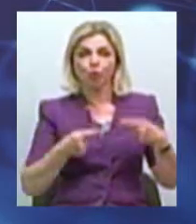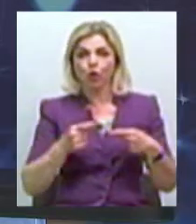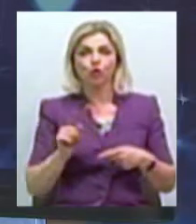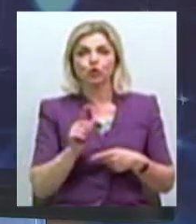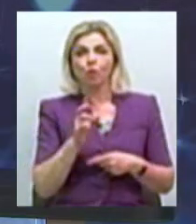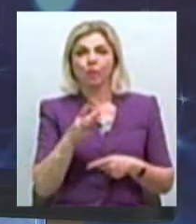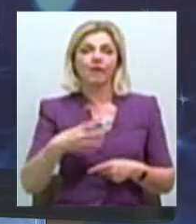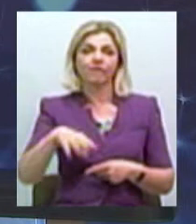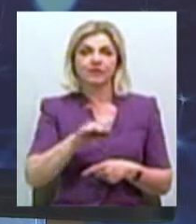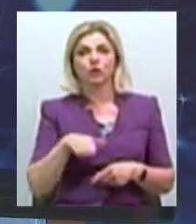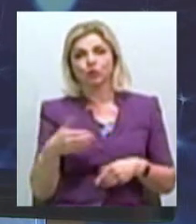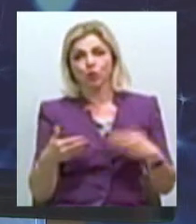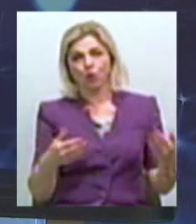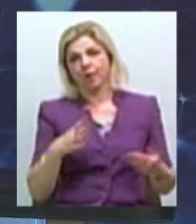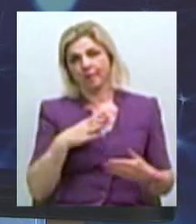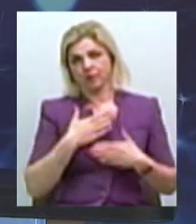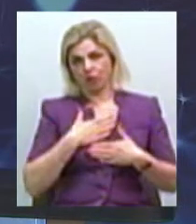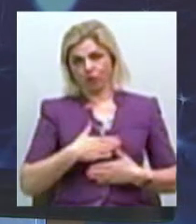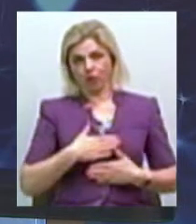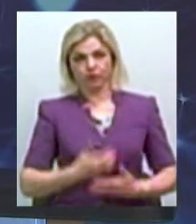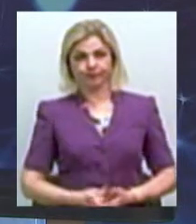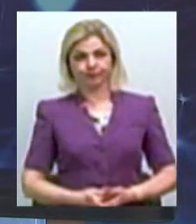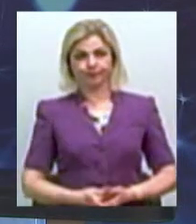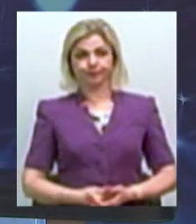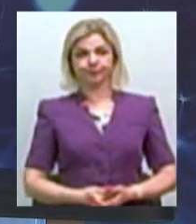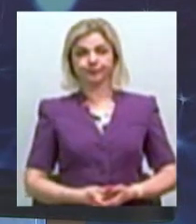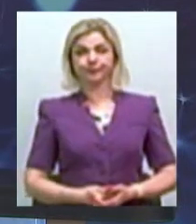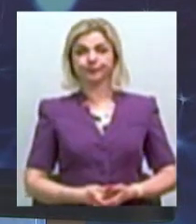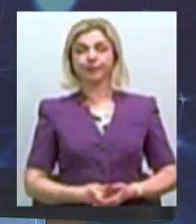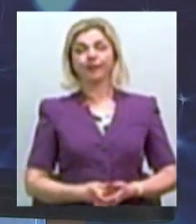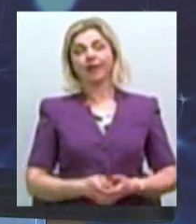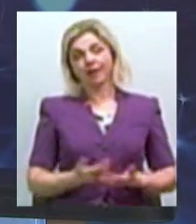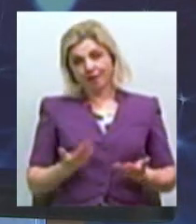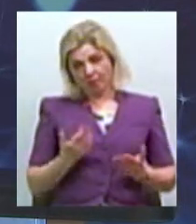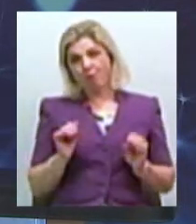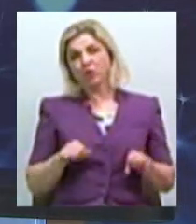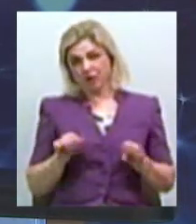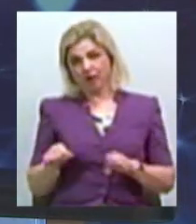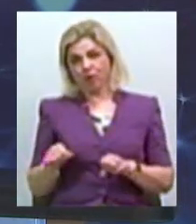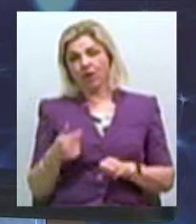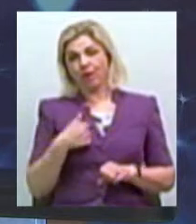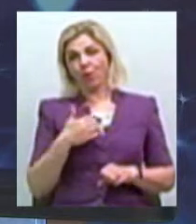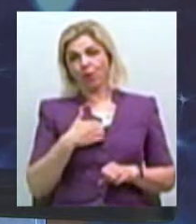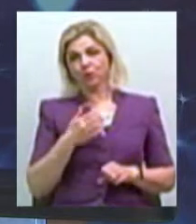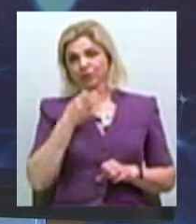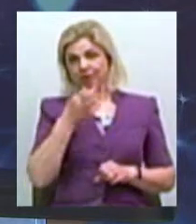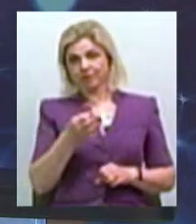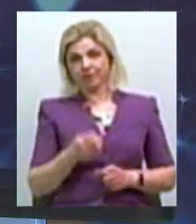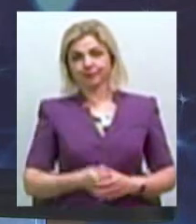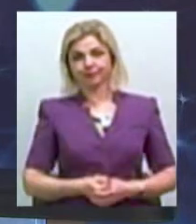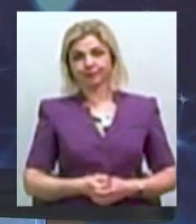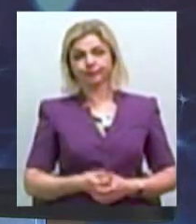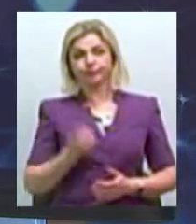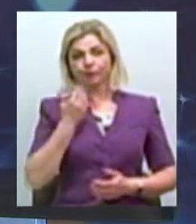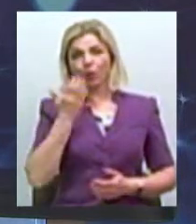всі сторони були задоволені? В принципі, теоретично це можливо. І я хочу сказати, ви розумієте,